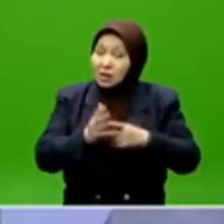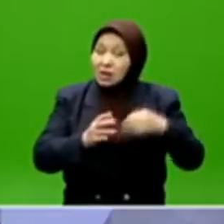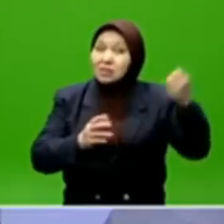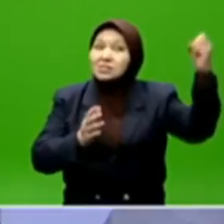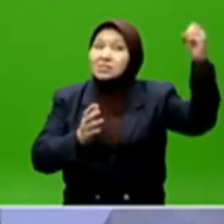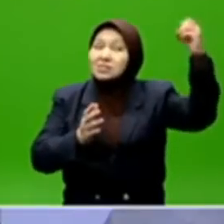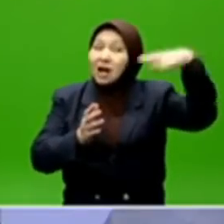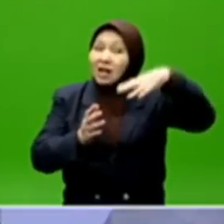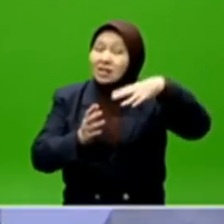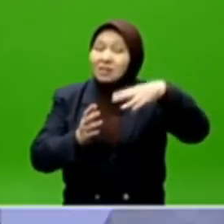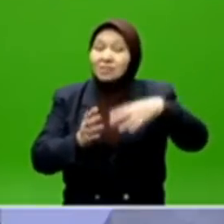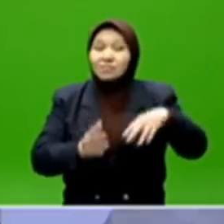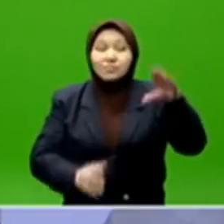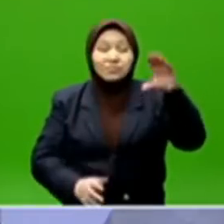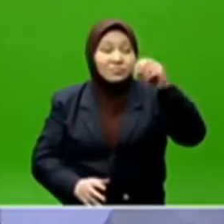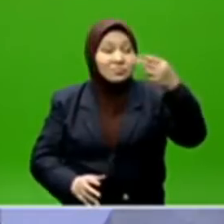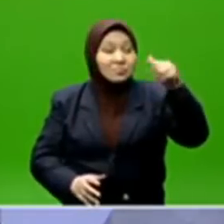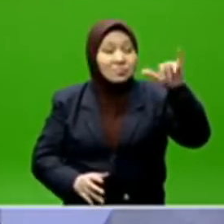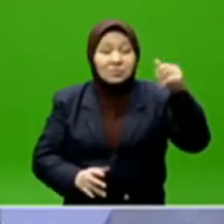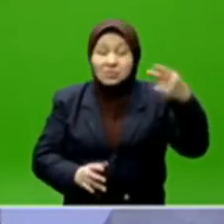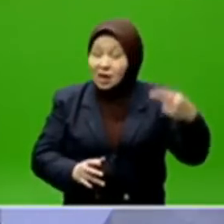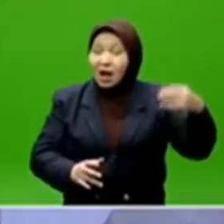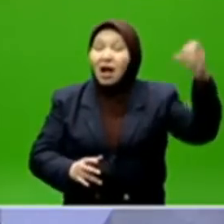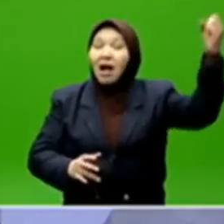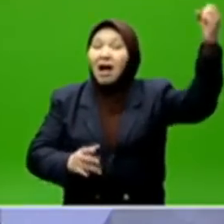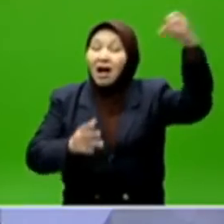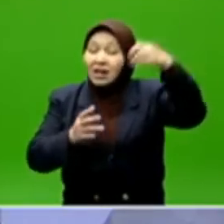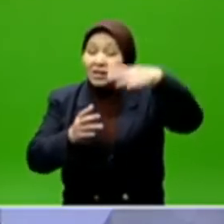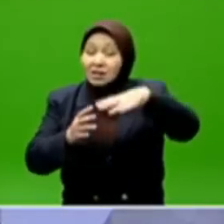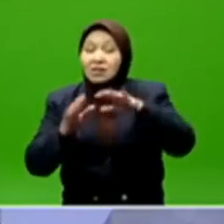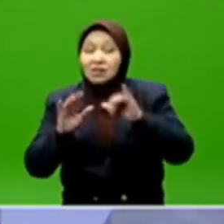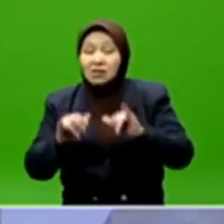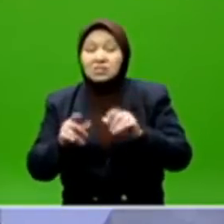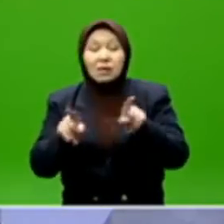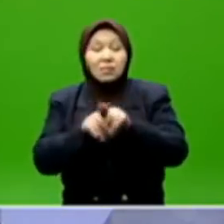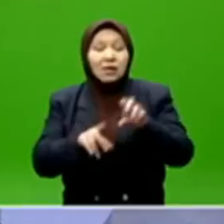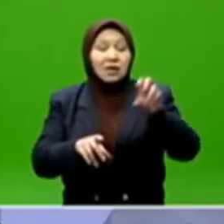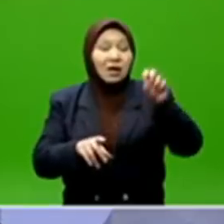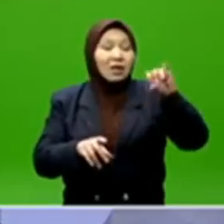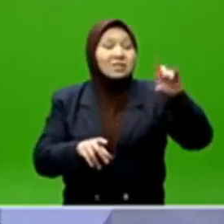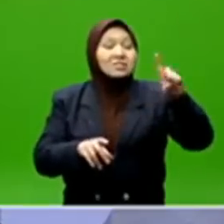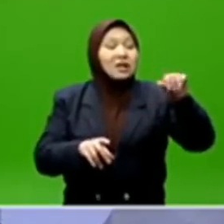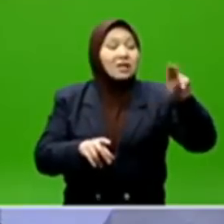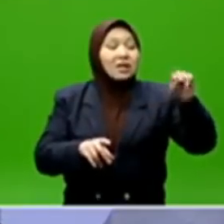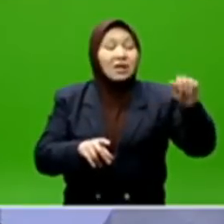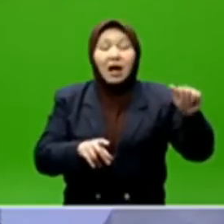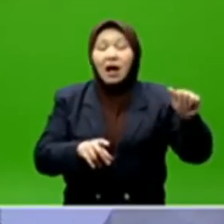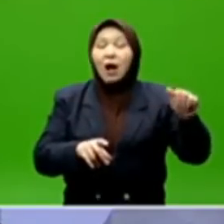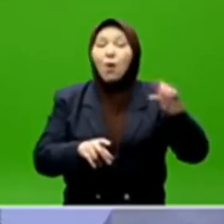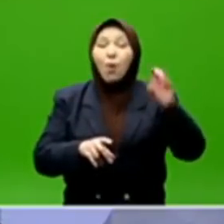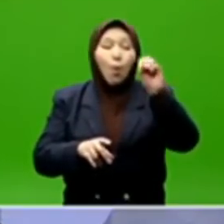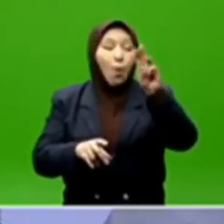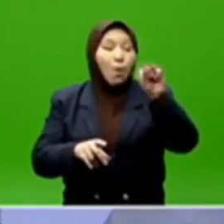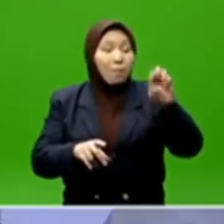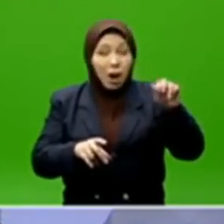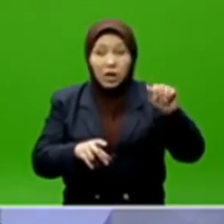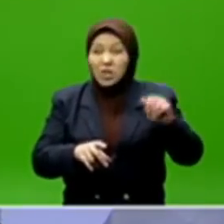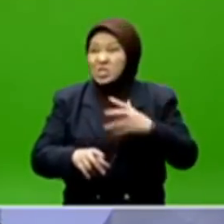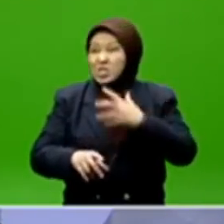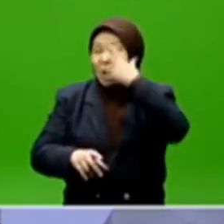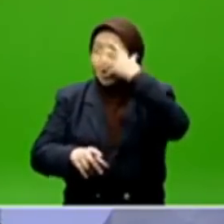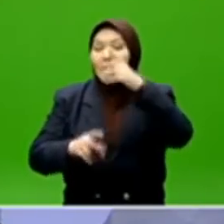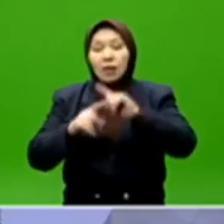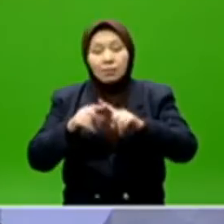Betul. Lambang kepada nur. Allah. Bila seseorang itu dapat cahaya, dia memang Saidina Umar kan, memang dia sadu kan, tetapi hatinya